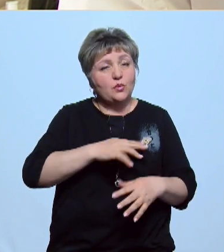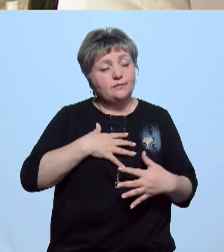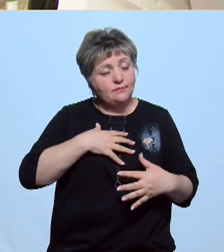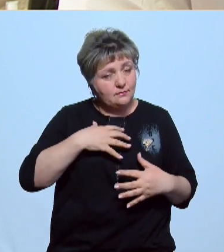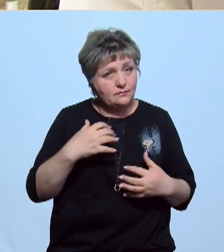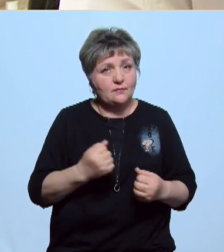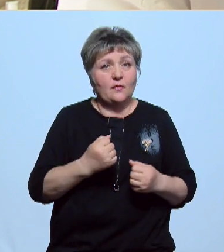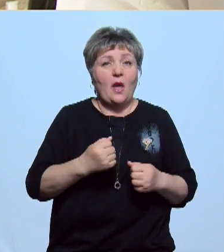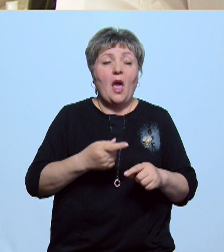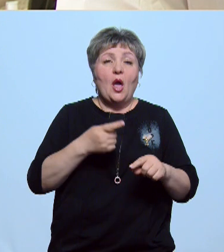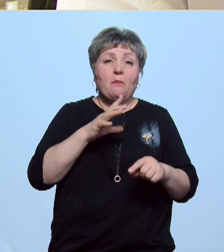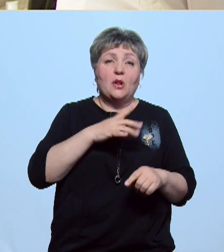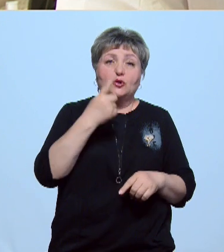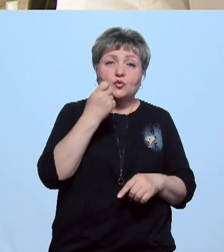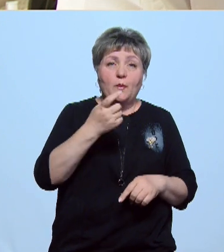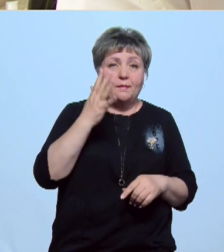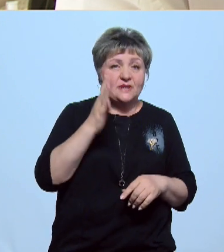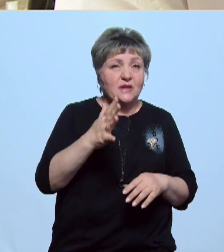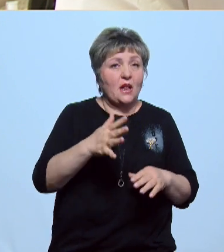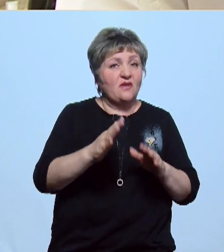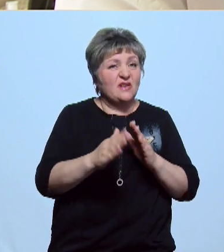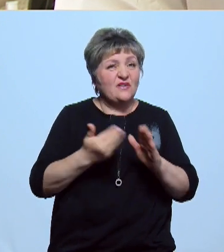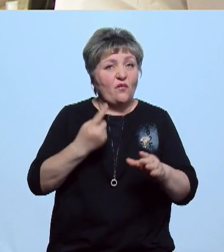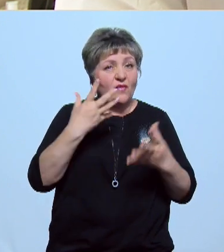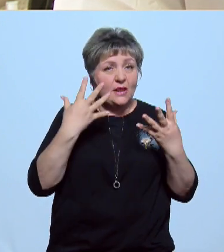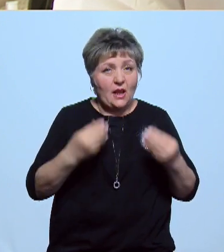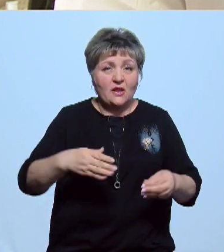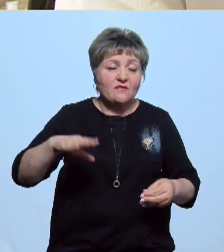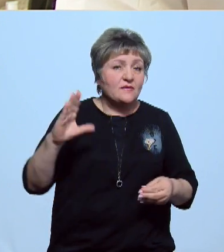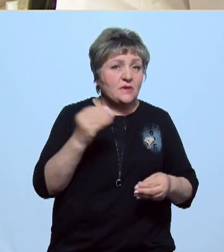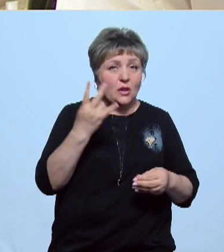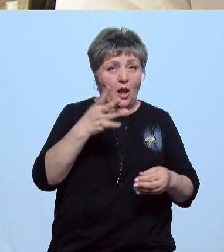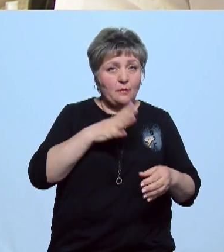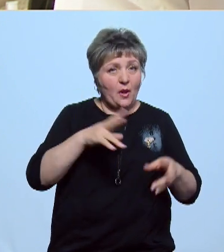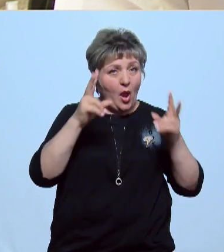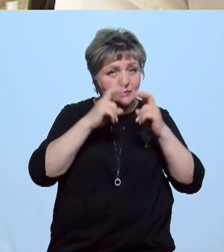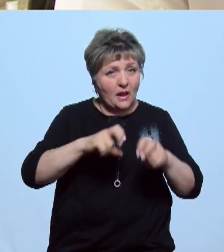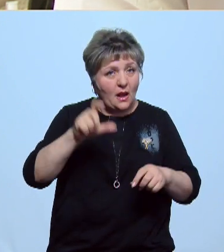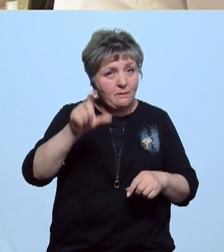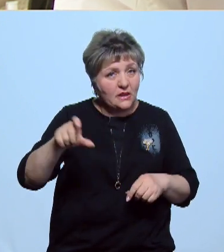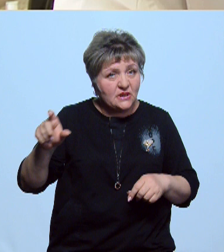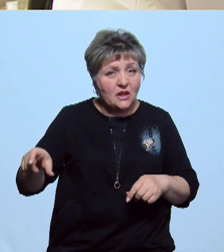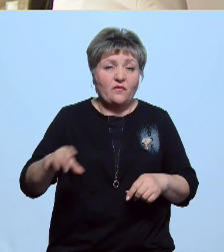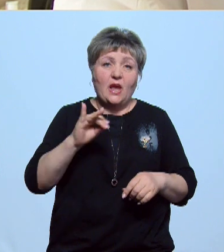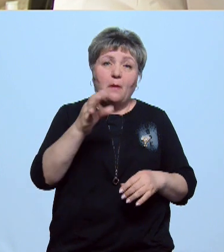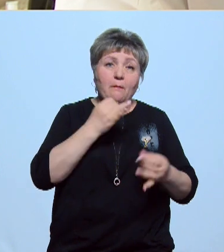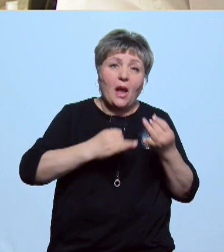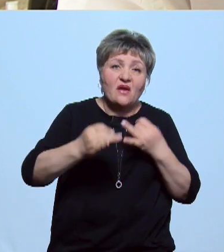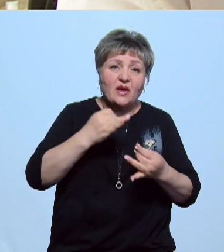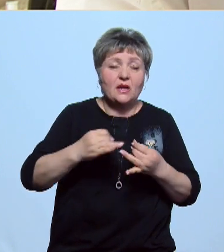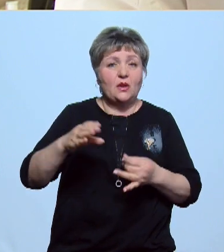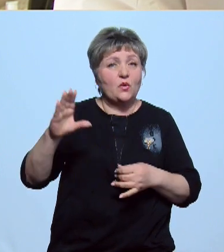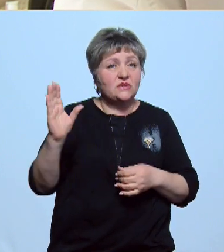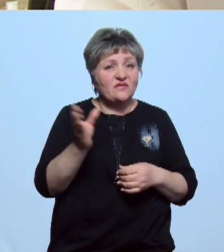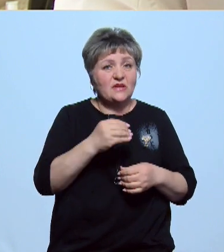по 100-150 вызовов в день. Всех пациентов надо было осмотреть, со всеми переговорить. У